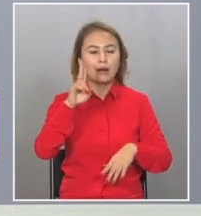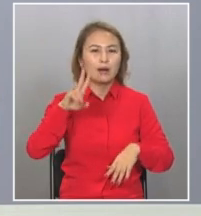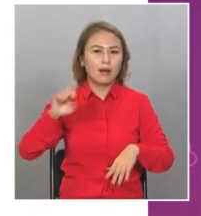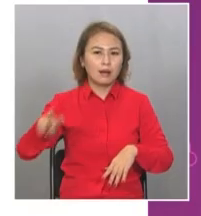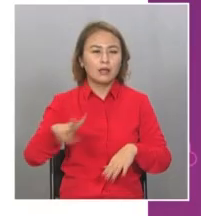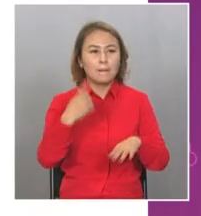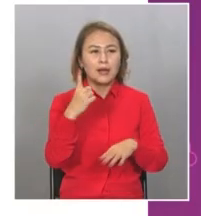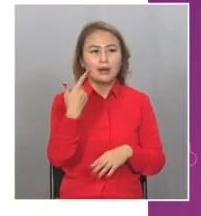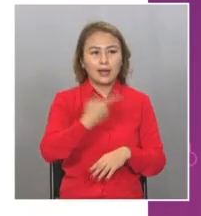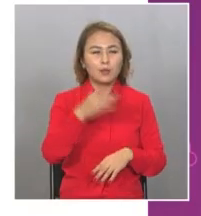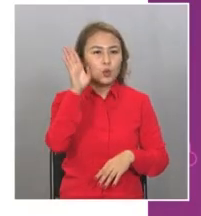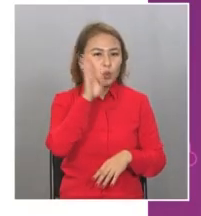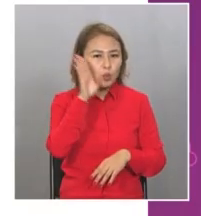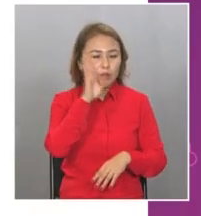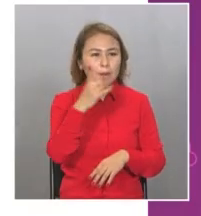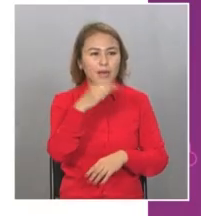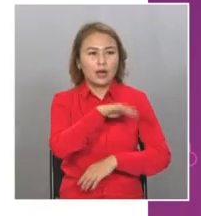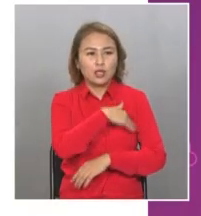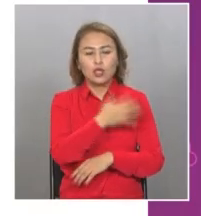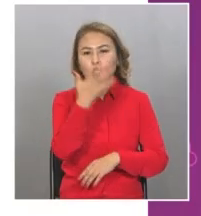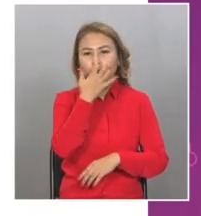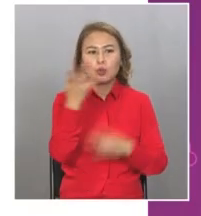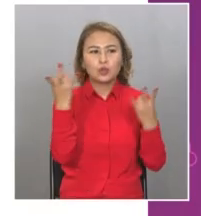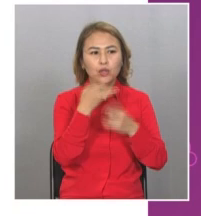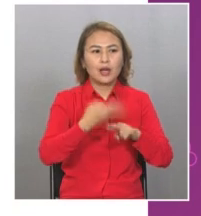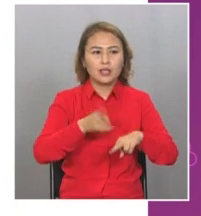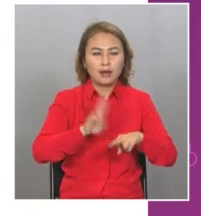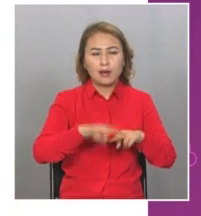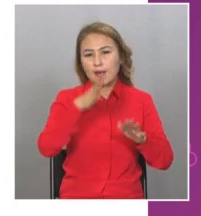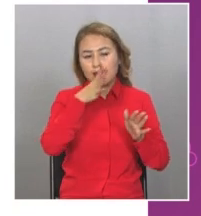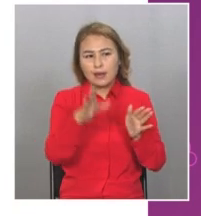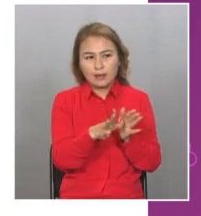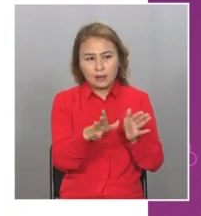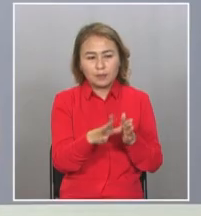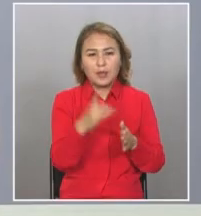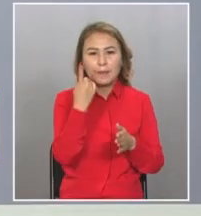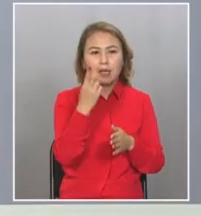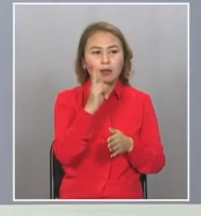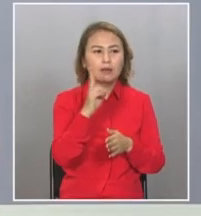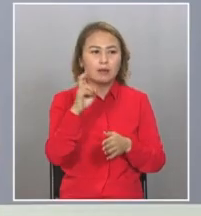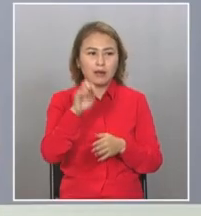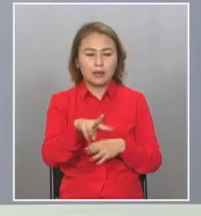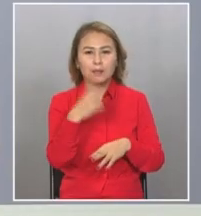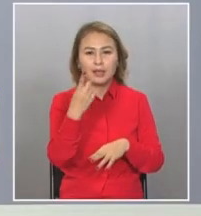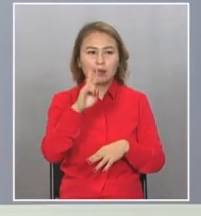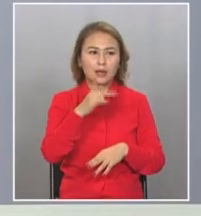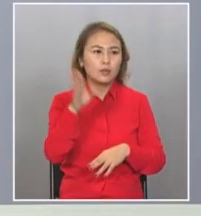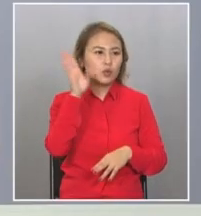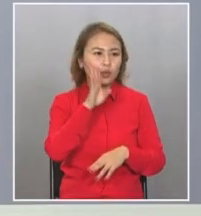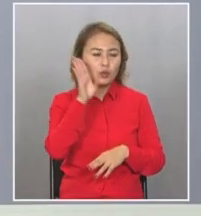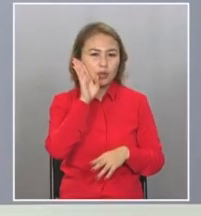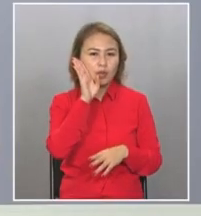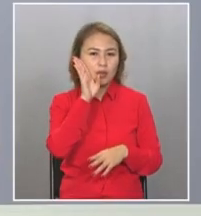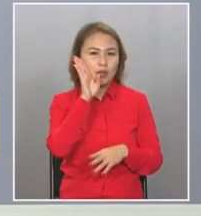ол 1 грамм суды 1 градус жылыту үшін қажет энергия бірлігімен белгіленеді. 1 килокалория үшін алу үшін